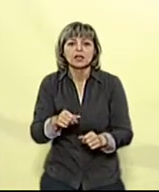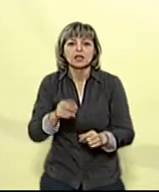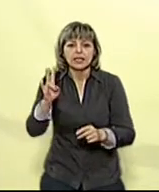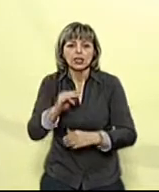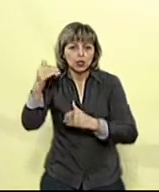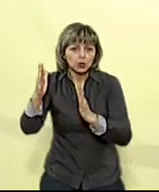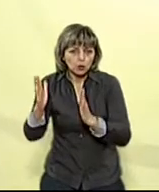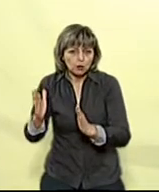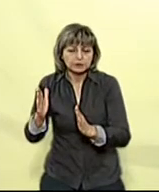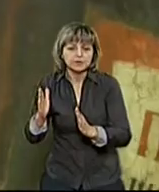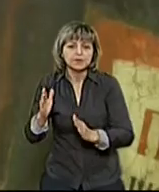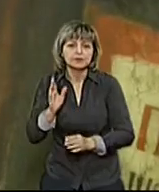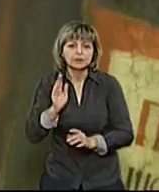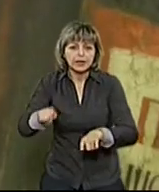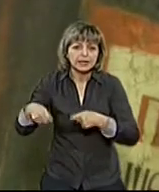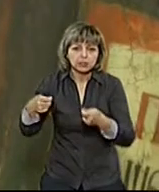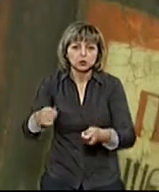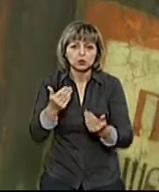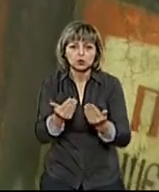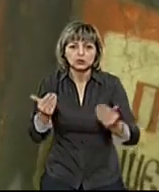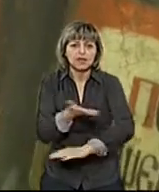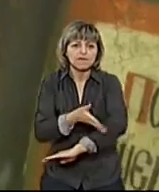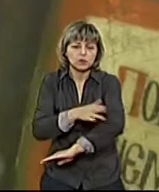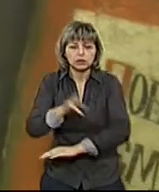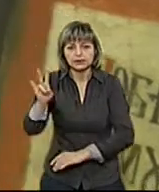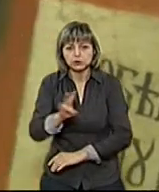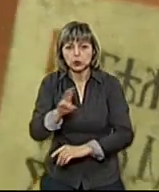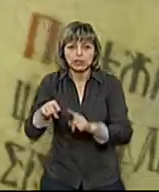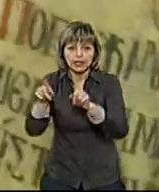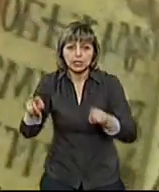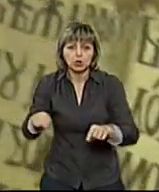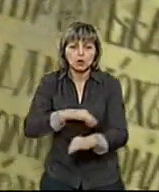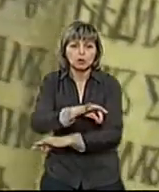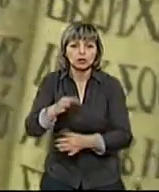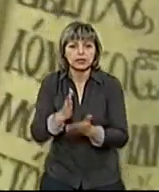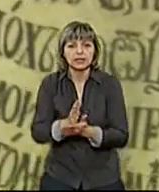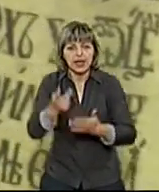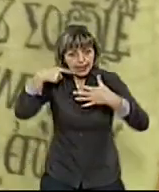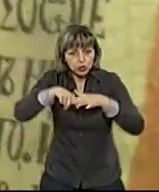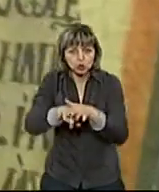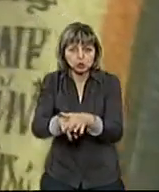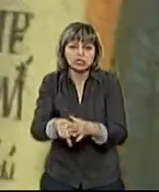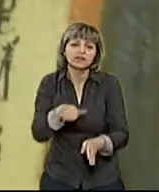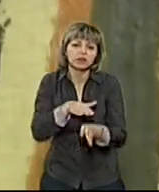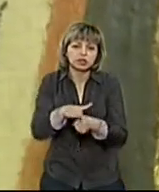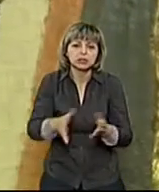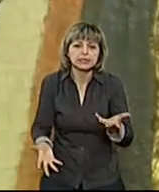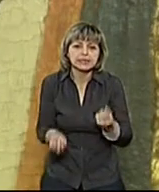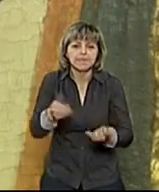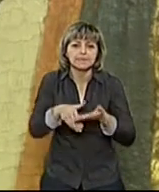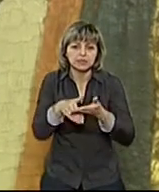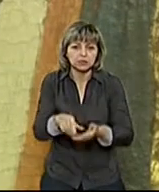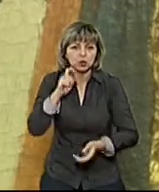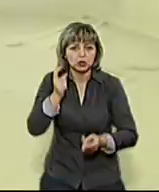та ікони «Спас на Веселці» передадуть у музей Волинської ікони. Проєкт є інклюзивним, реалізується за підтримки